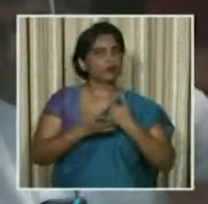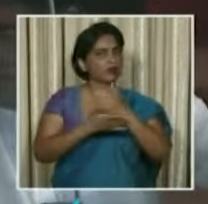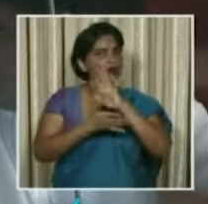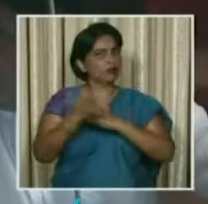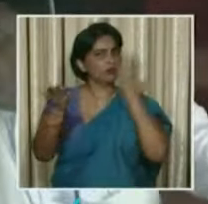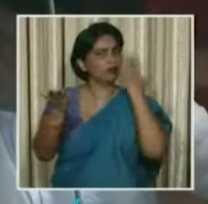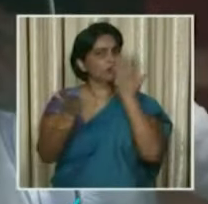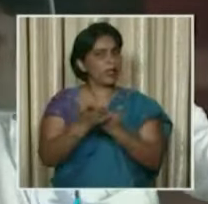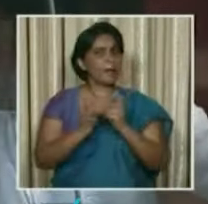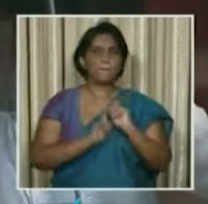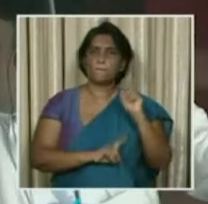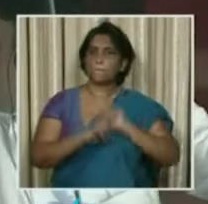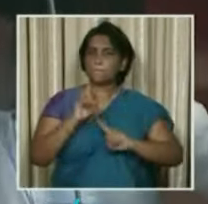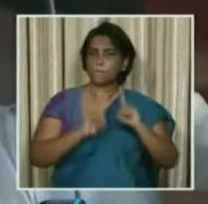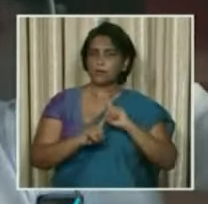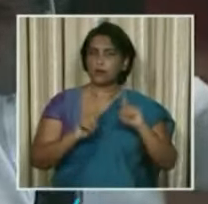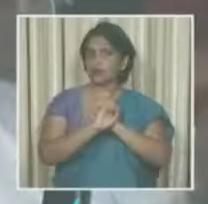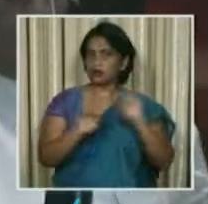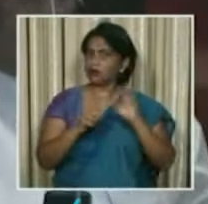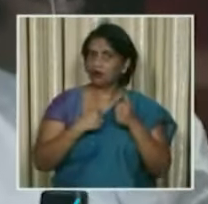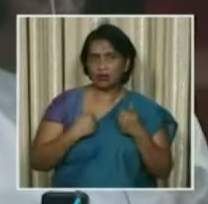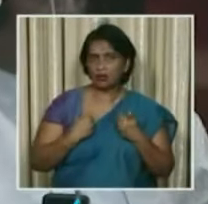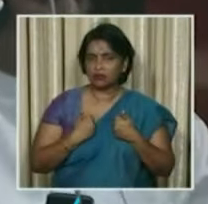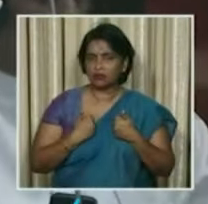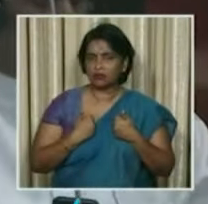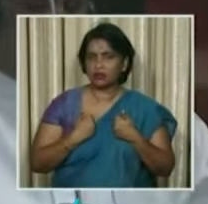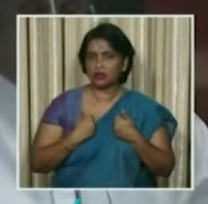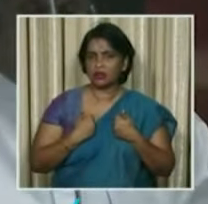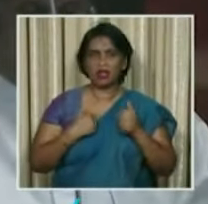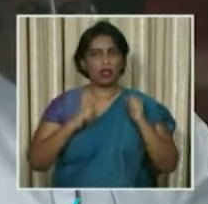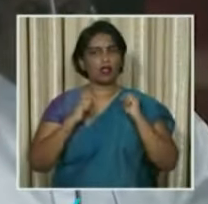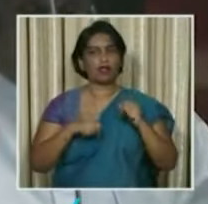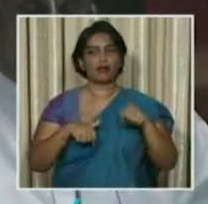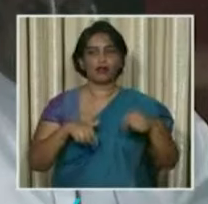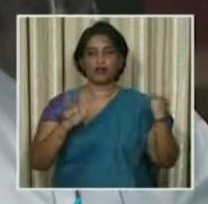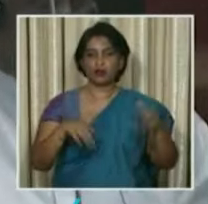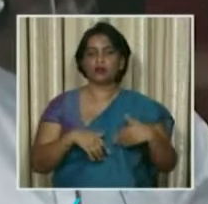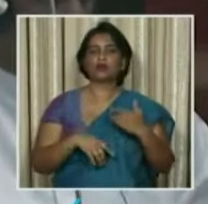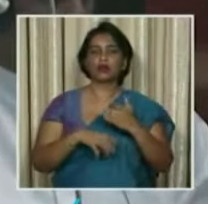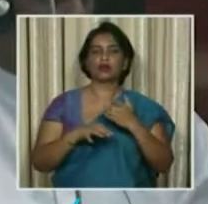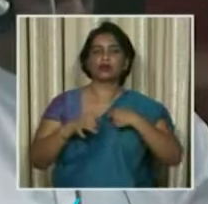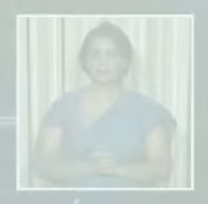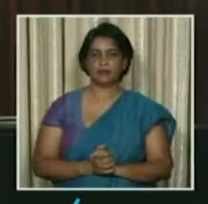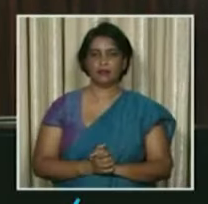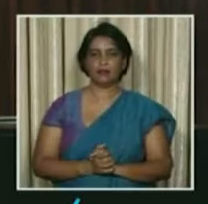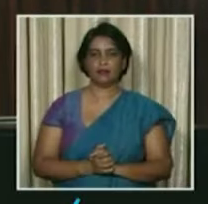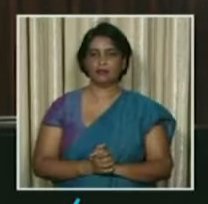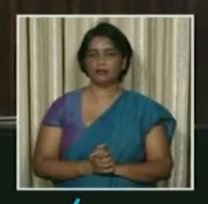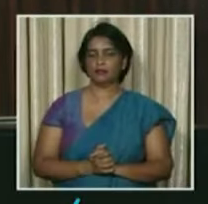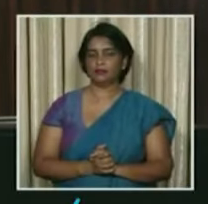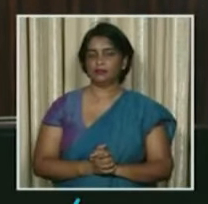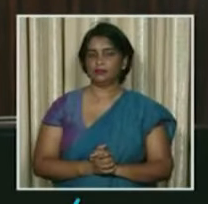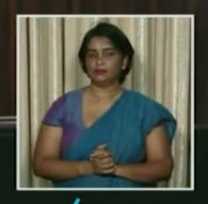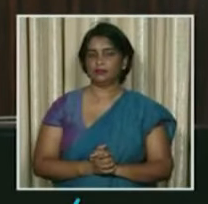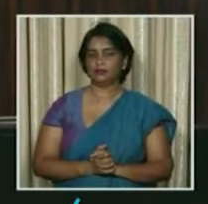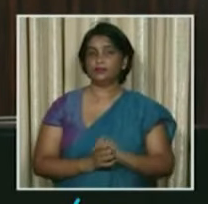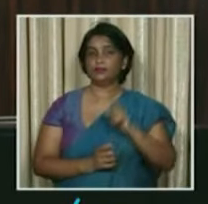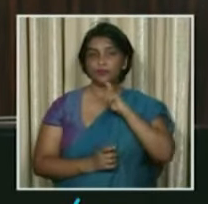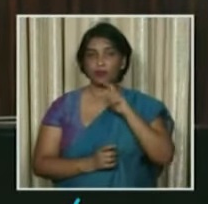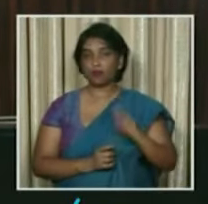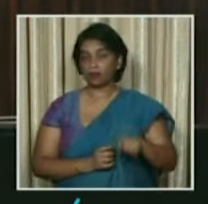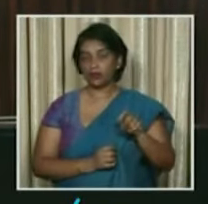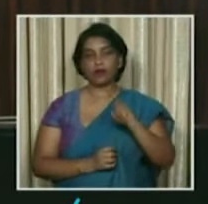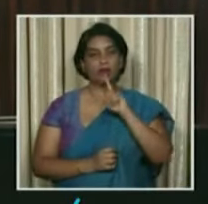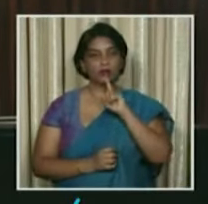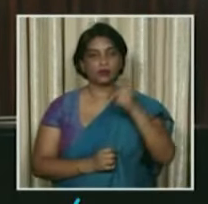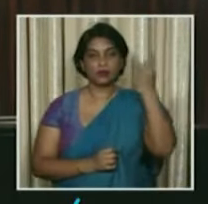ලිපි පාර්ලිමේන්තුවේ හෙළිදරව් කිරීම හරිද? මොකද තාම මෙතුමා වරප්‍රසාද ප්‍රශ්නය මතු කරලා නැහැ. අග්‍රනිශ්චකාරතුමා පැහැදිලි කරලා තියෙන්නේ